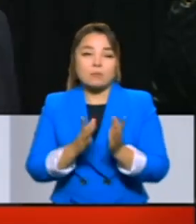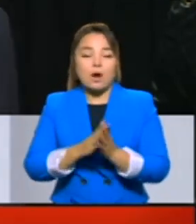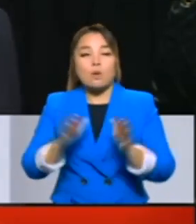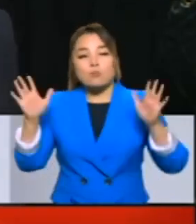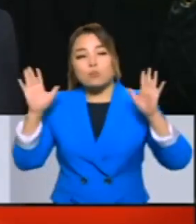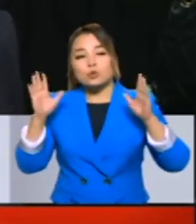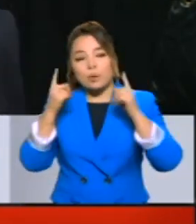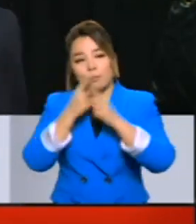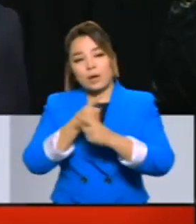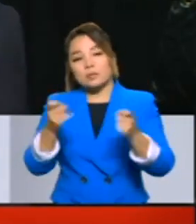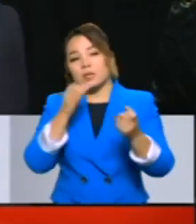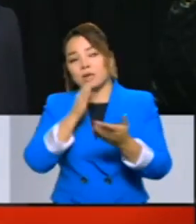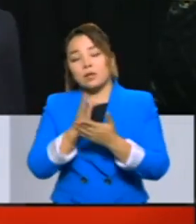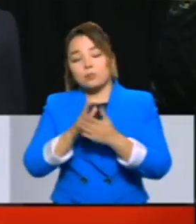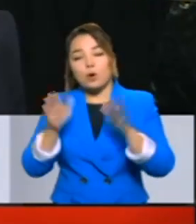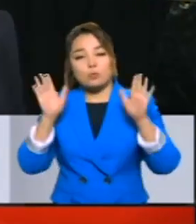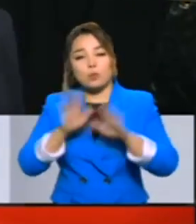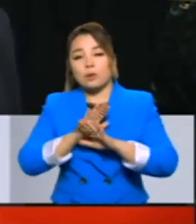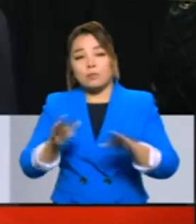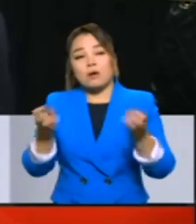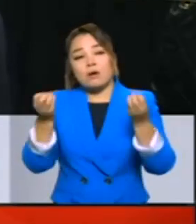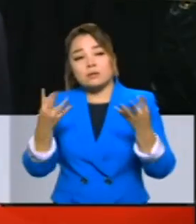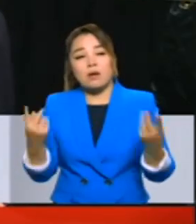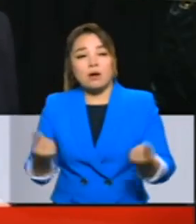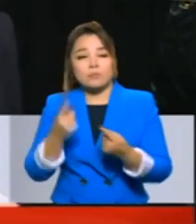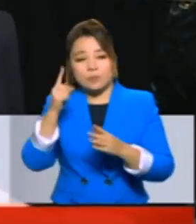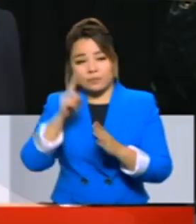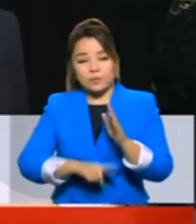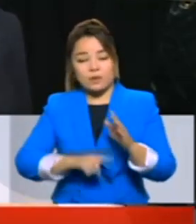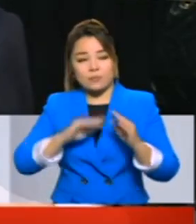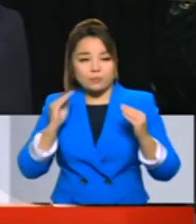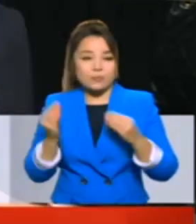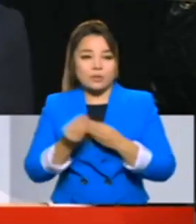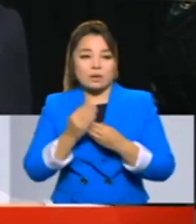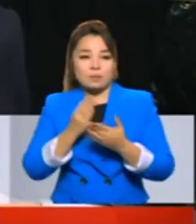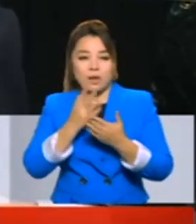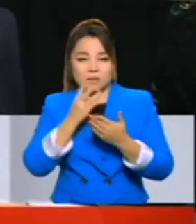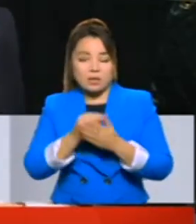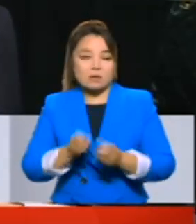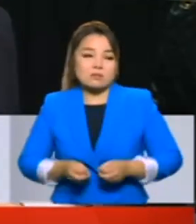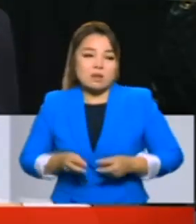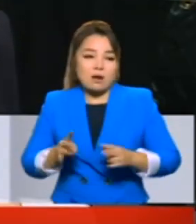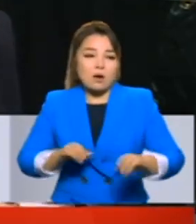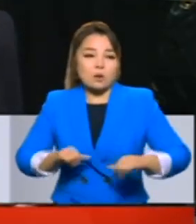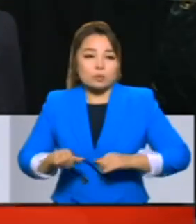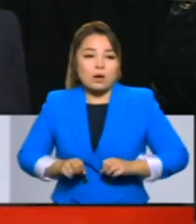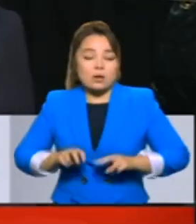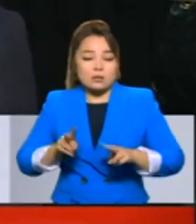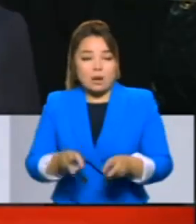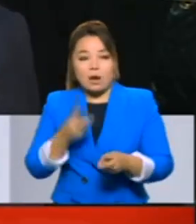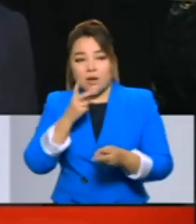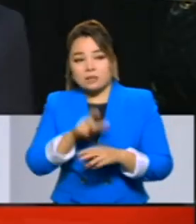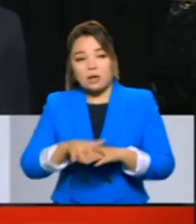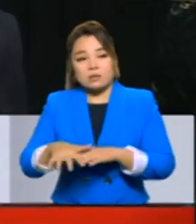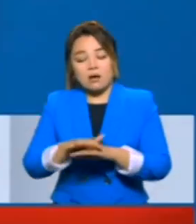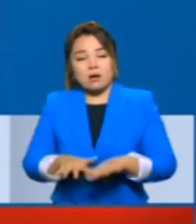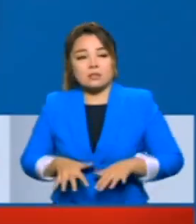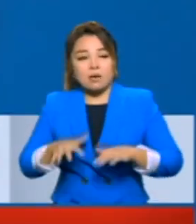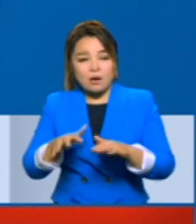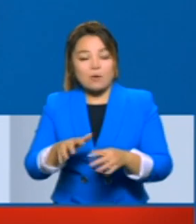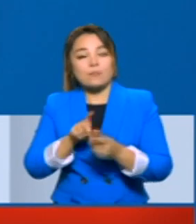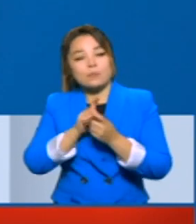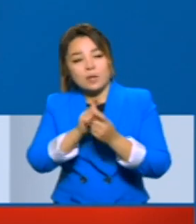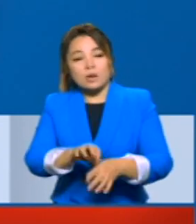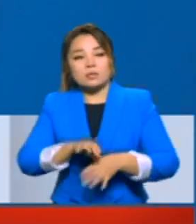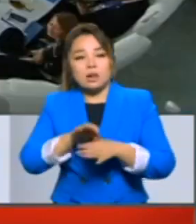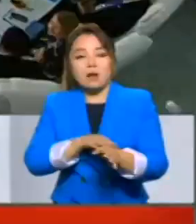мұсылманбыз деп жариялайды. Олар мұсылман емес, жай ғана дінді жамылған лаңкестер. Біз олармен барлығымыз бірге күресуіміз керек. Әрдің